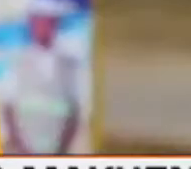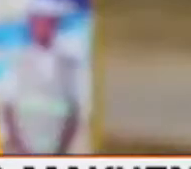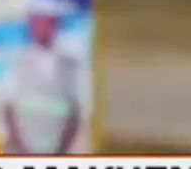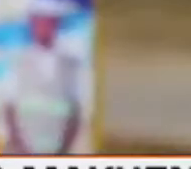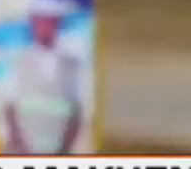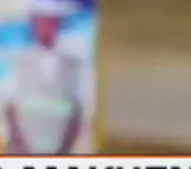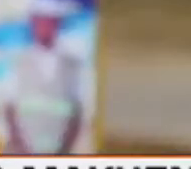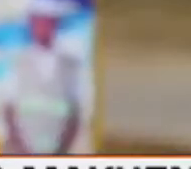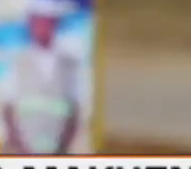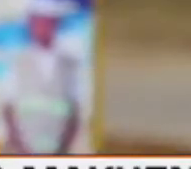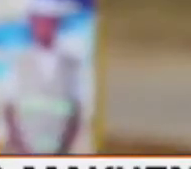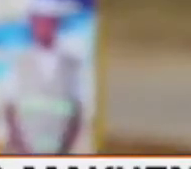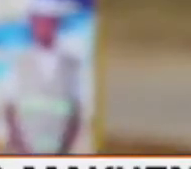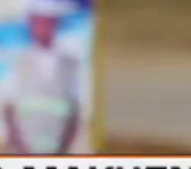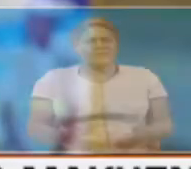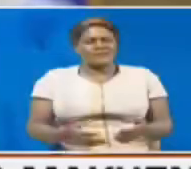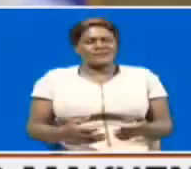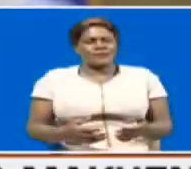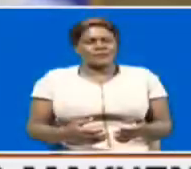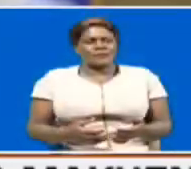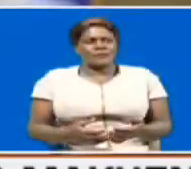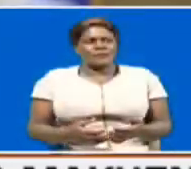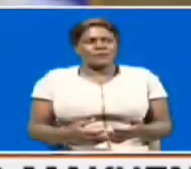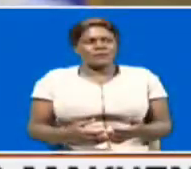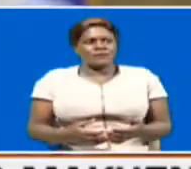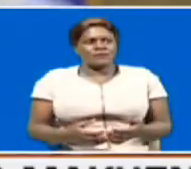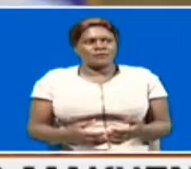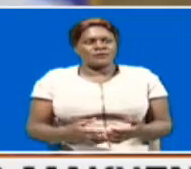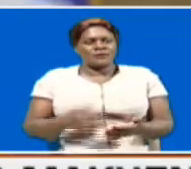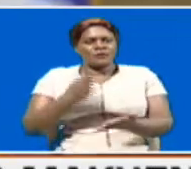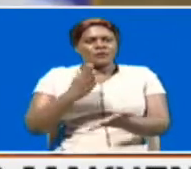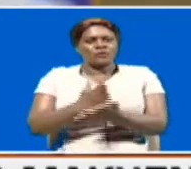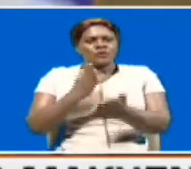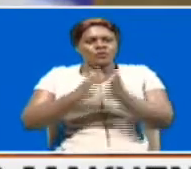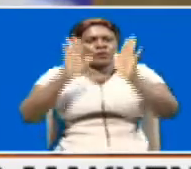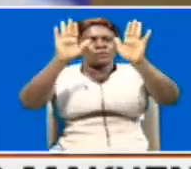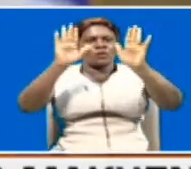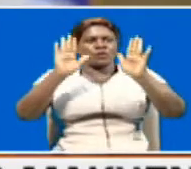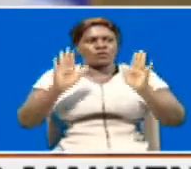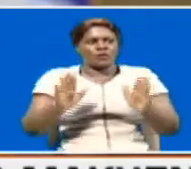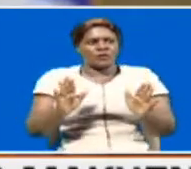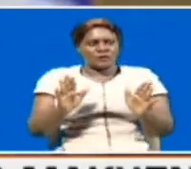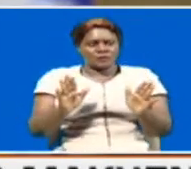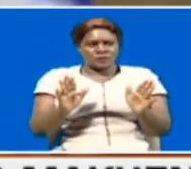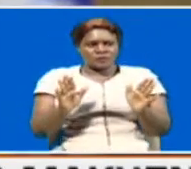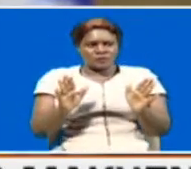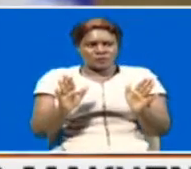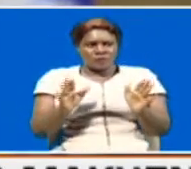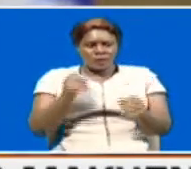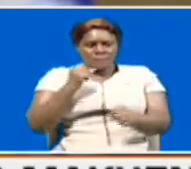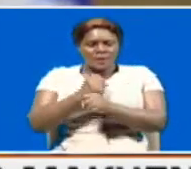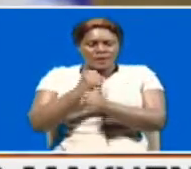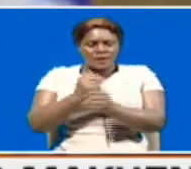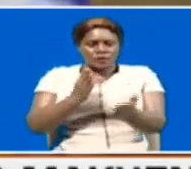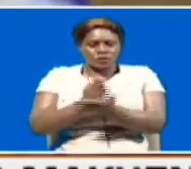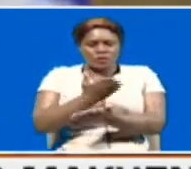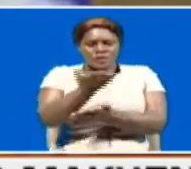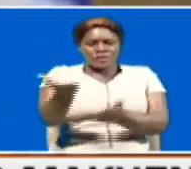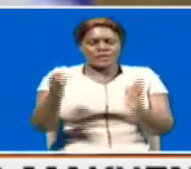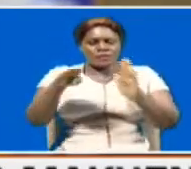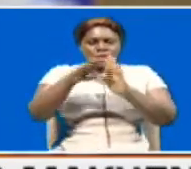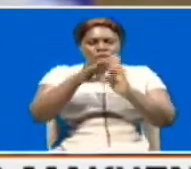As we launch the Makueni County Transition Roadmap, which is really key to the success of moving forward and making sure this program